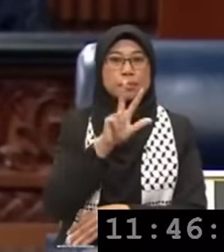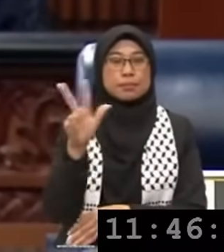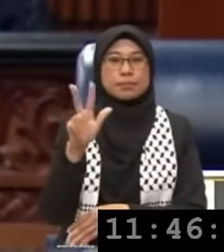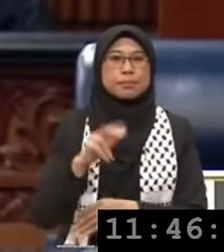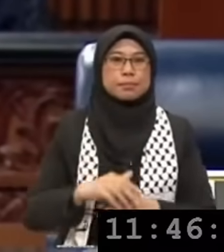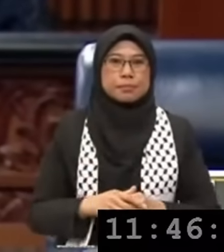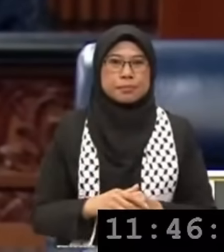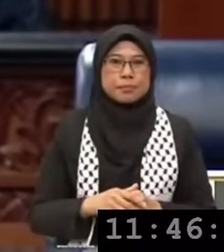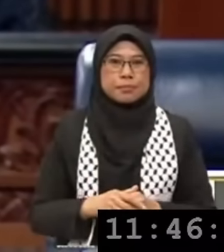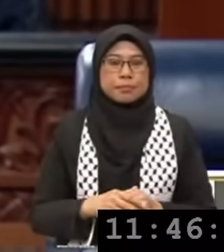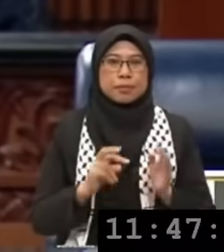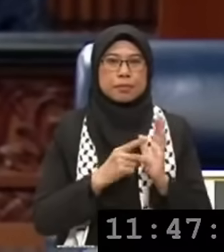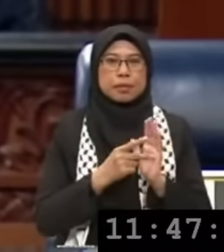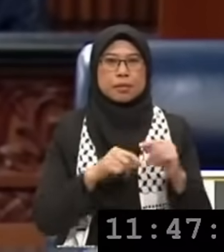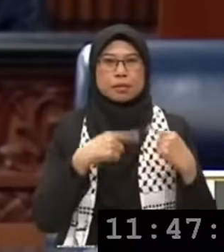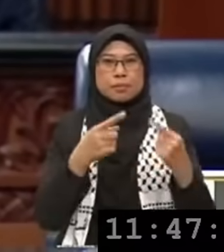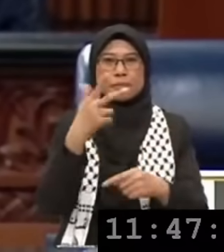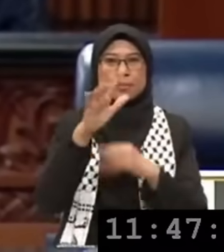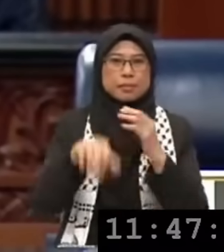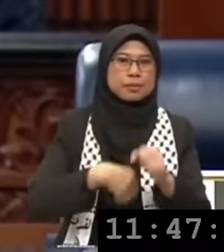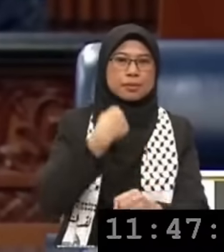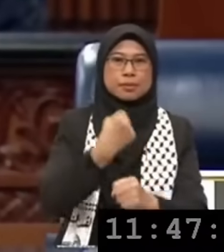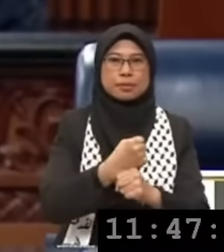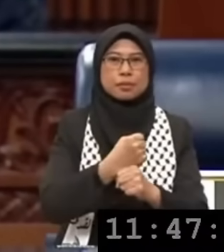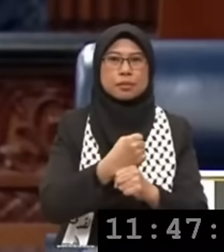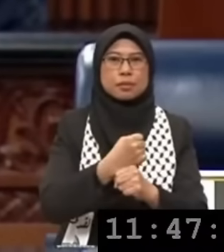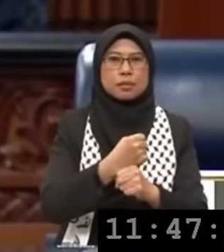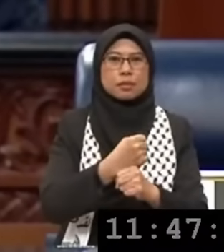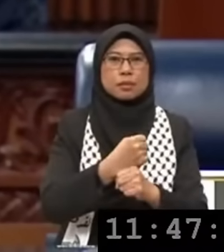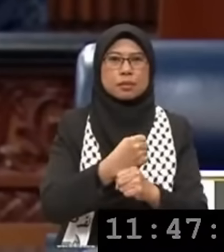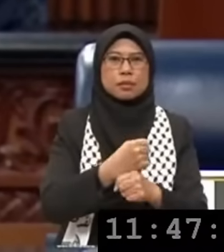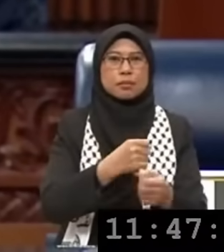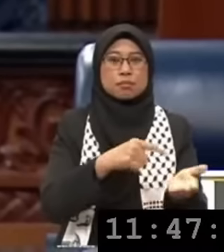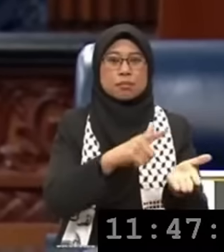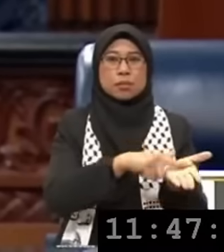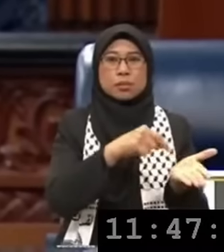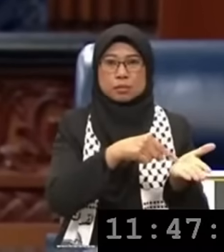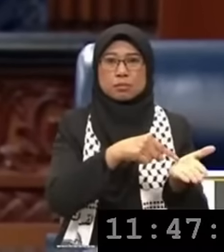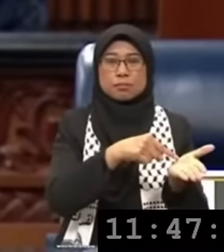2023 maknanya selama 13 tahun fakta kita daripada